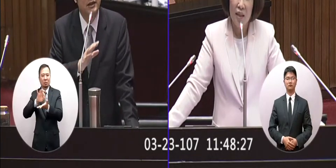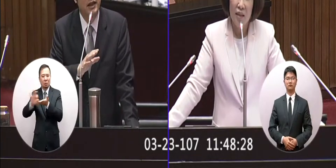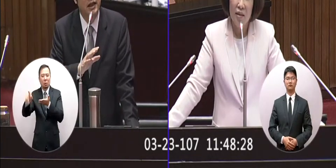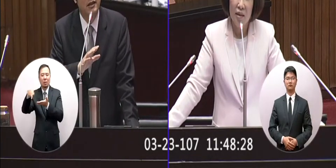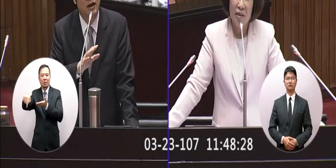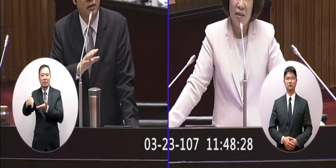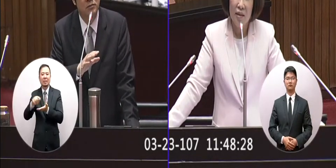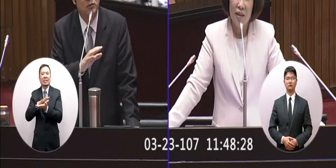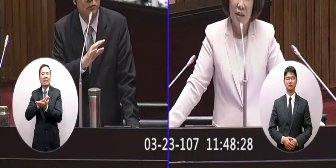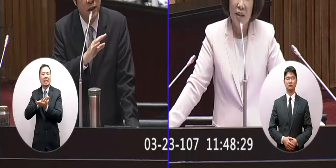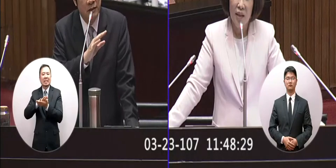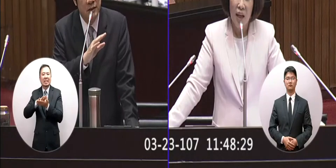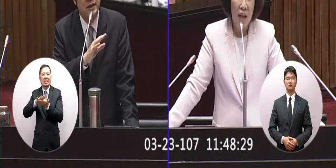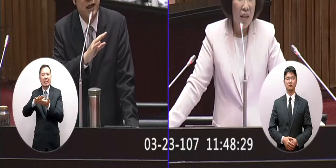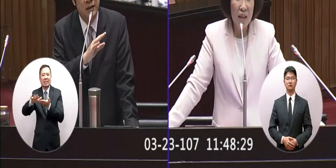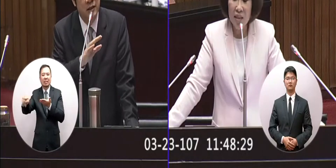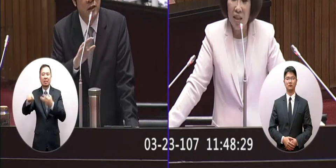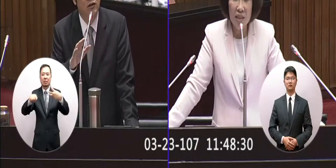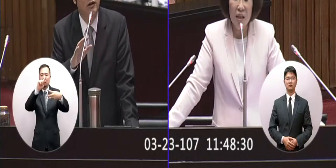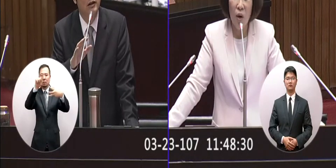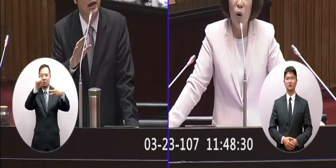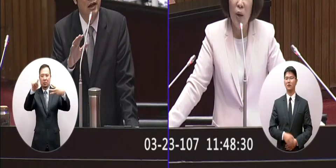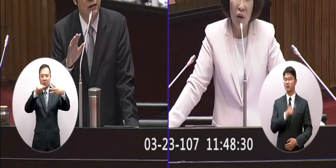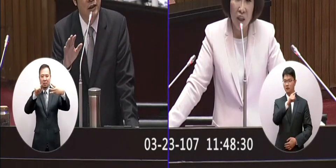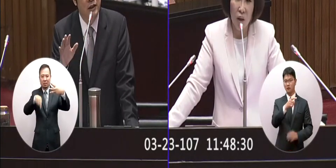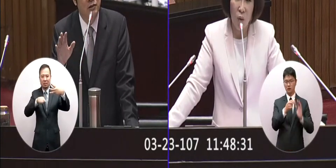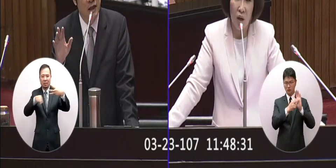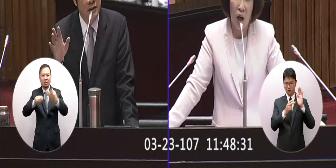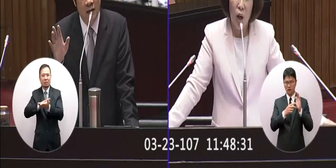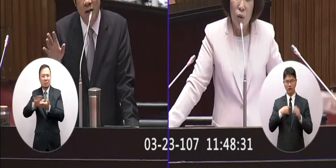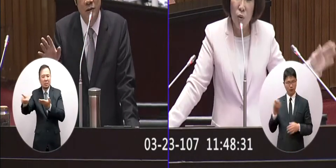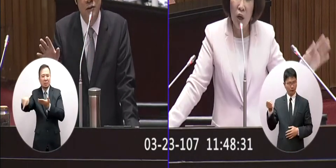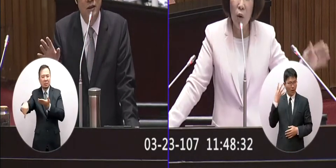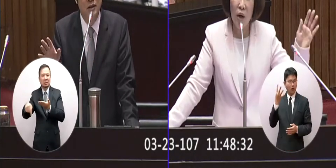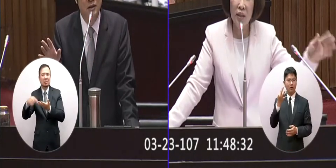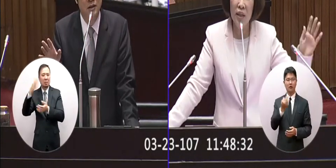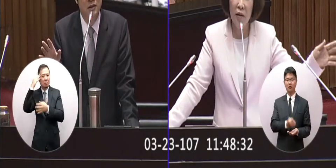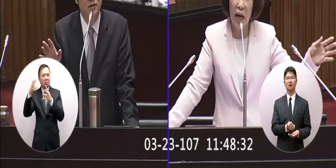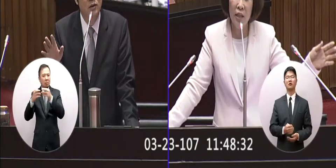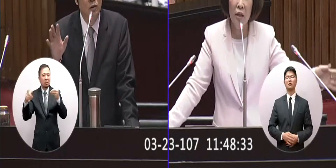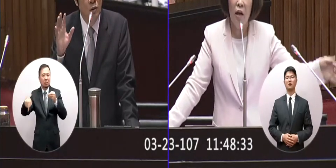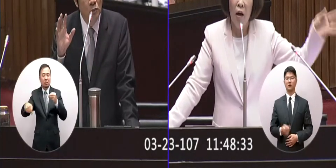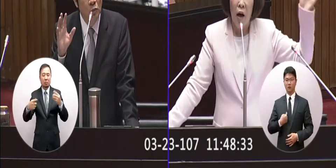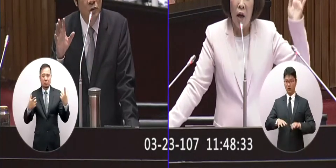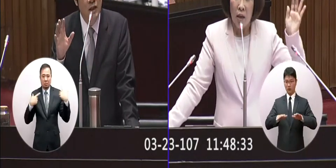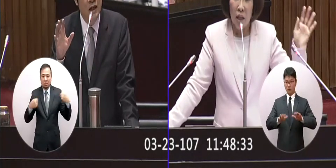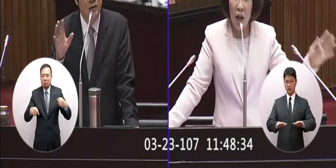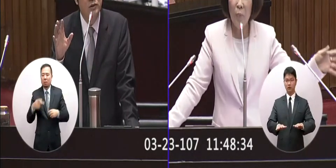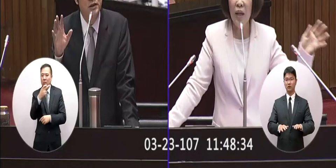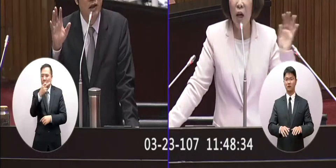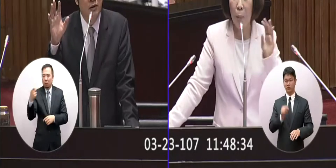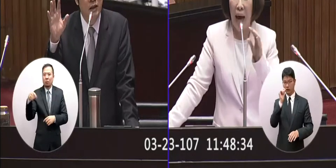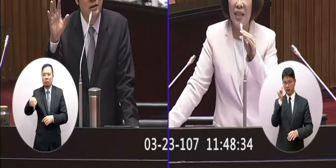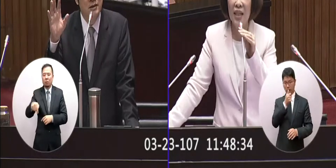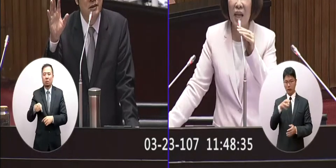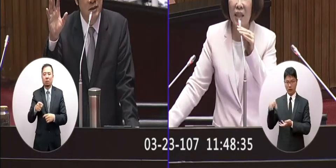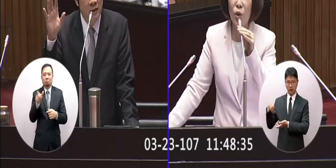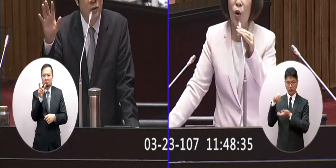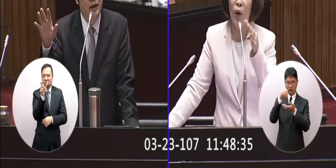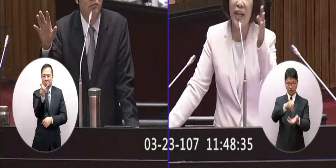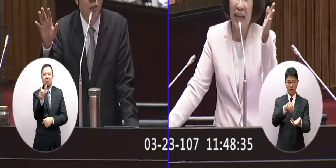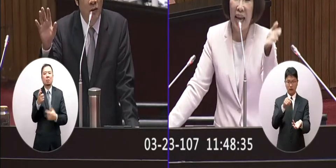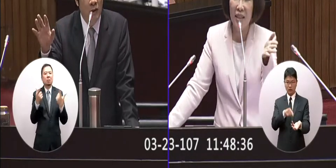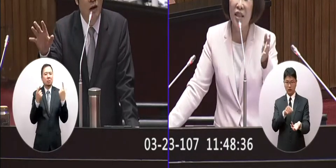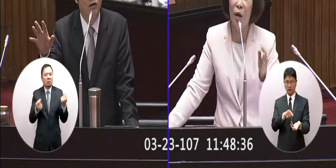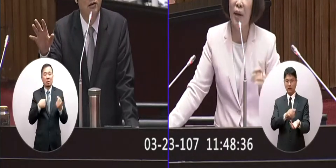呢，也有人建议啊。不要只讲， 你的解释我们都听过了，所以我今天才是 目的啊， 特别的把这个